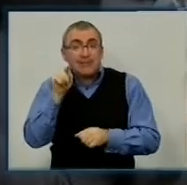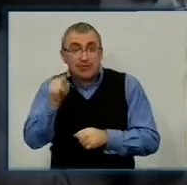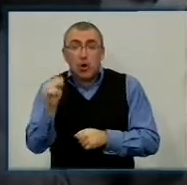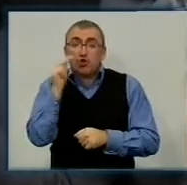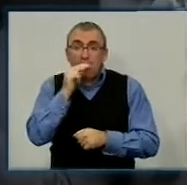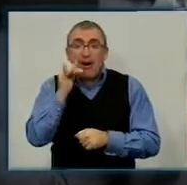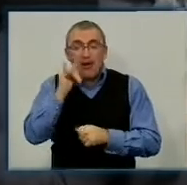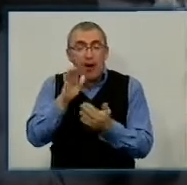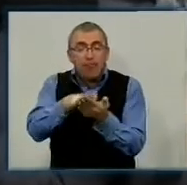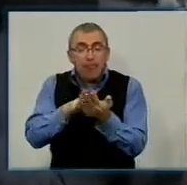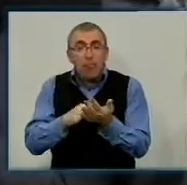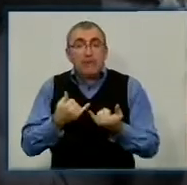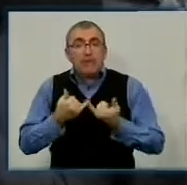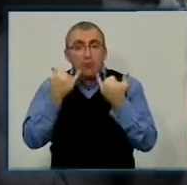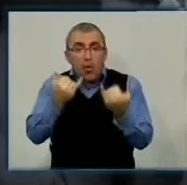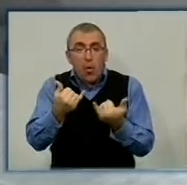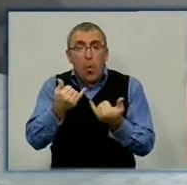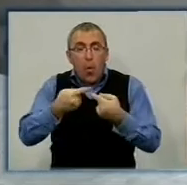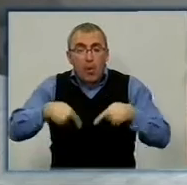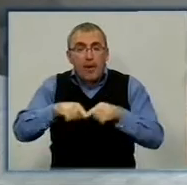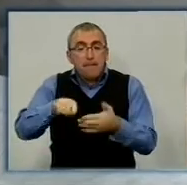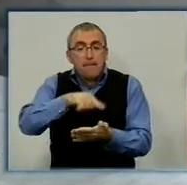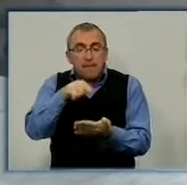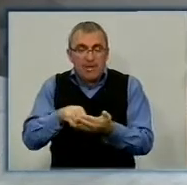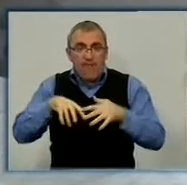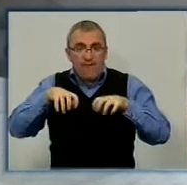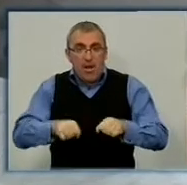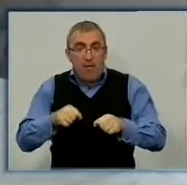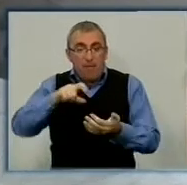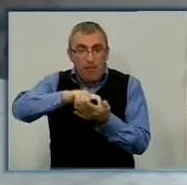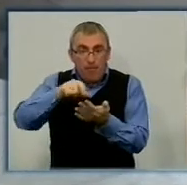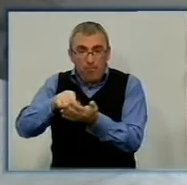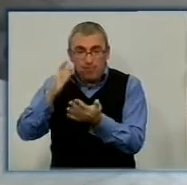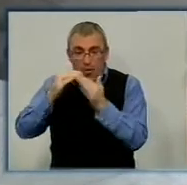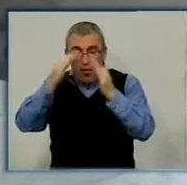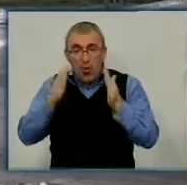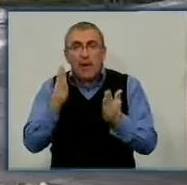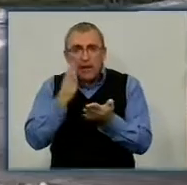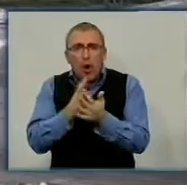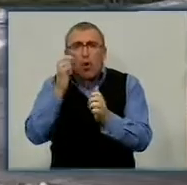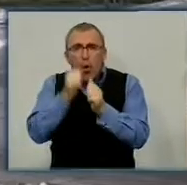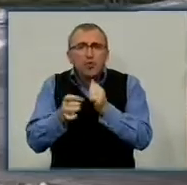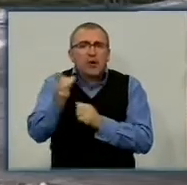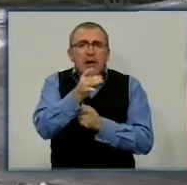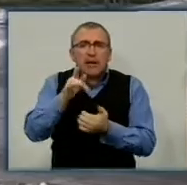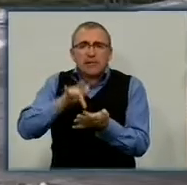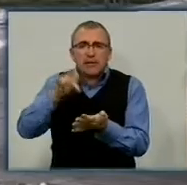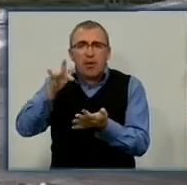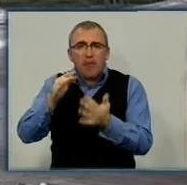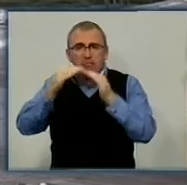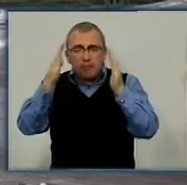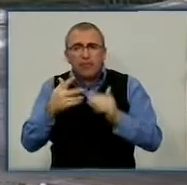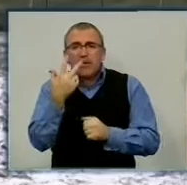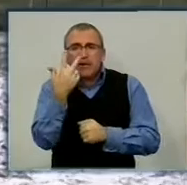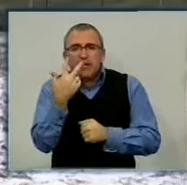і бутерброди забезпечують органи місцевої такі пункти обігріву уже є в кожному районному центрі тойрік в таких наметах обігріли понад